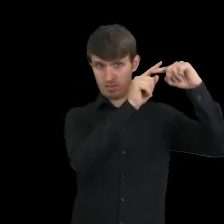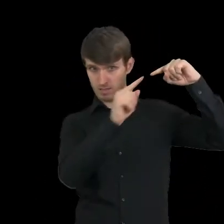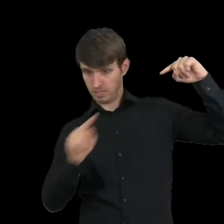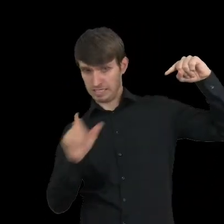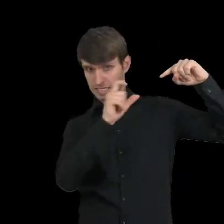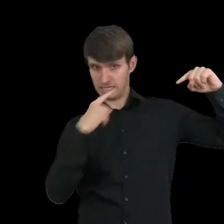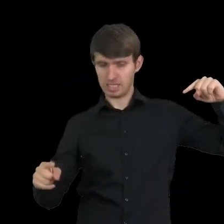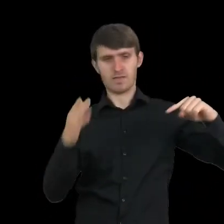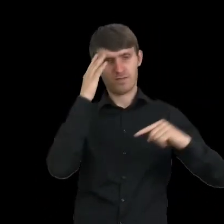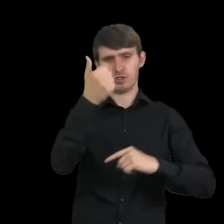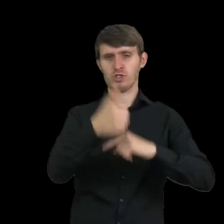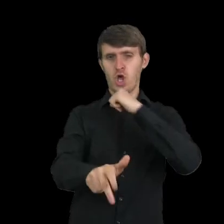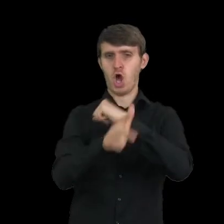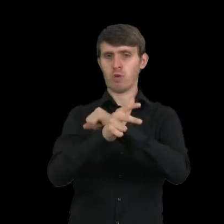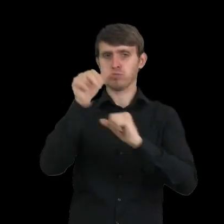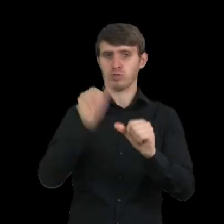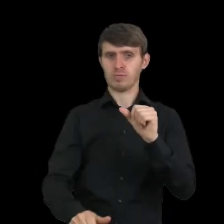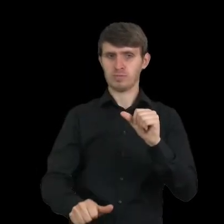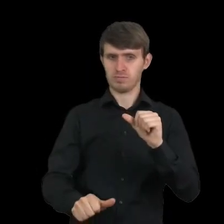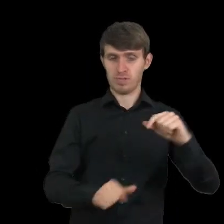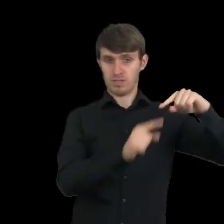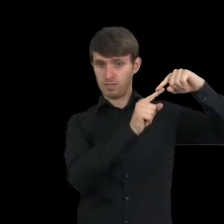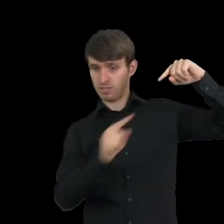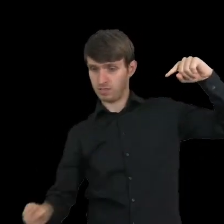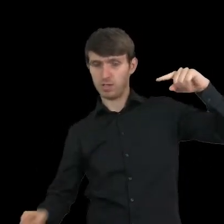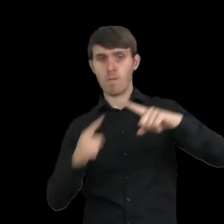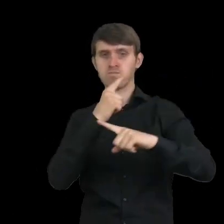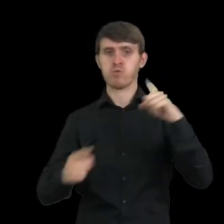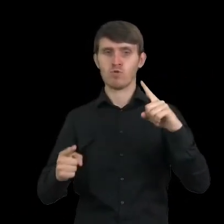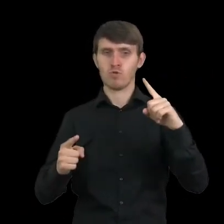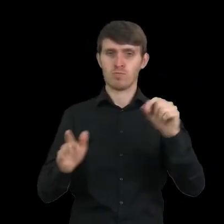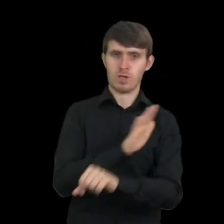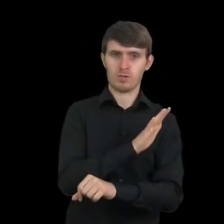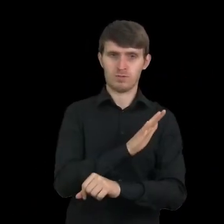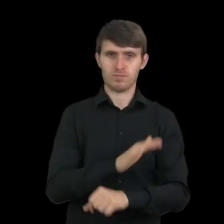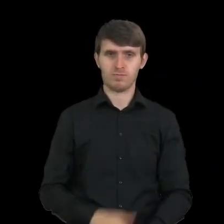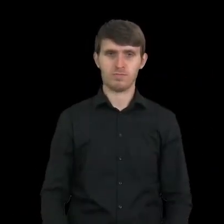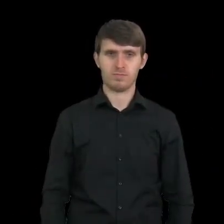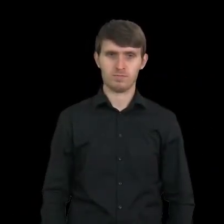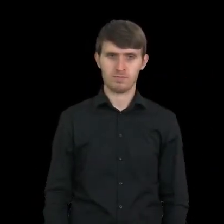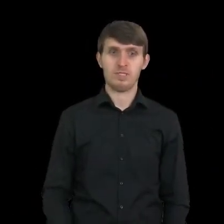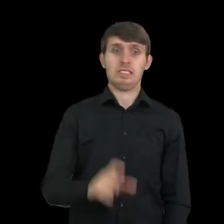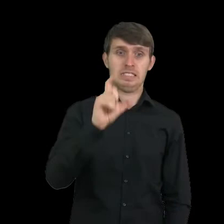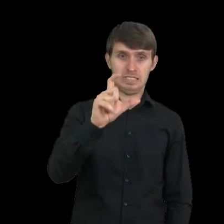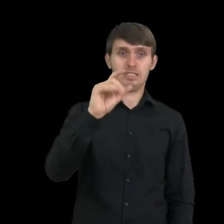180 stopni. Czyli ten kąt nazywa się kątem półpełnym. Czyli to jest kąt